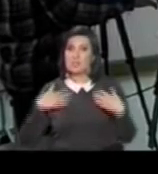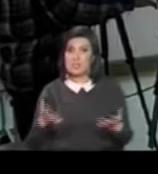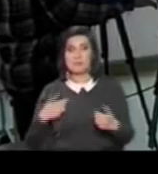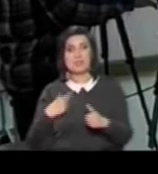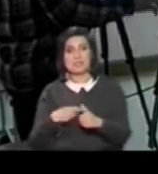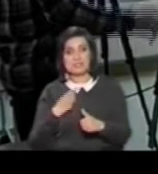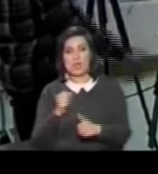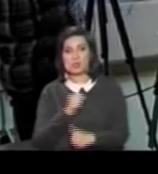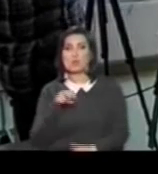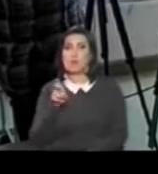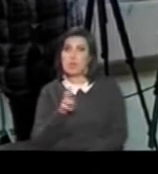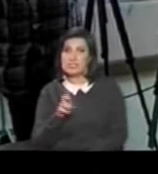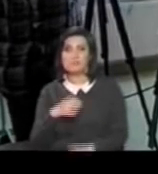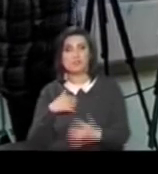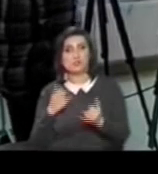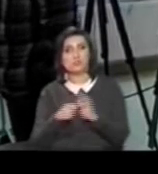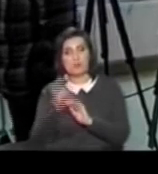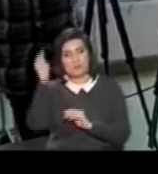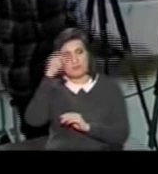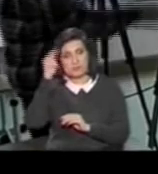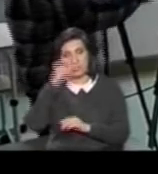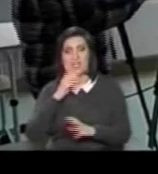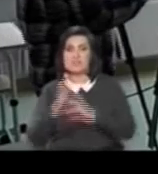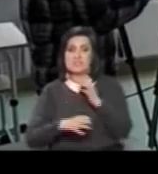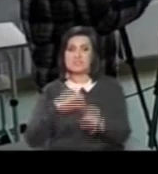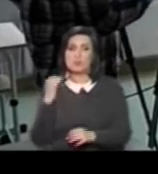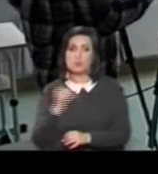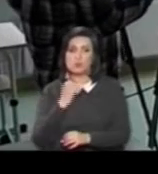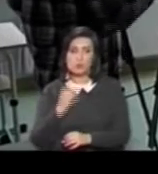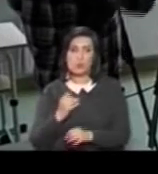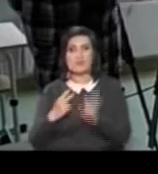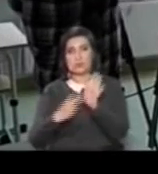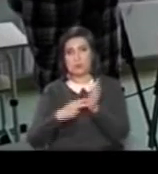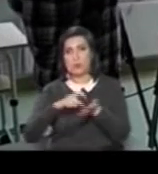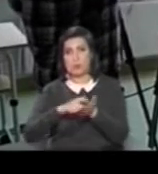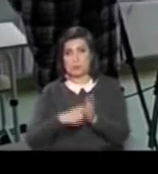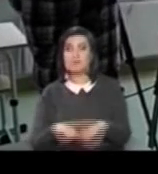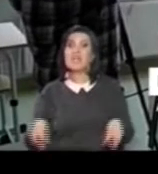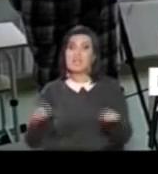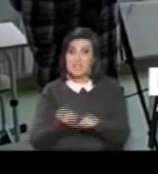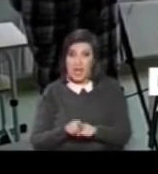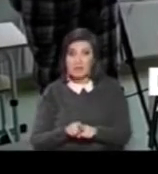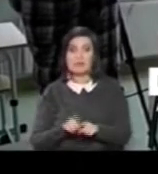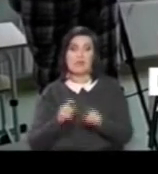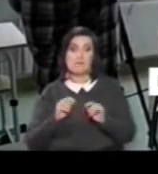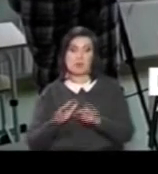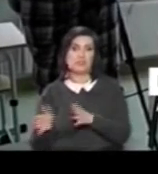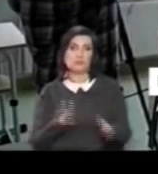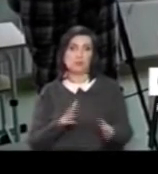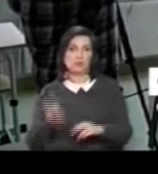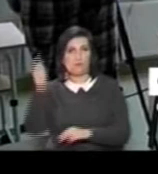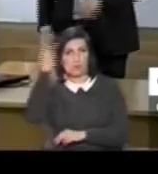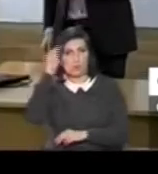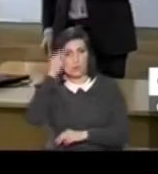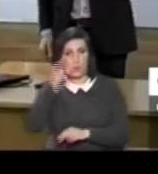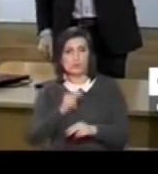Мене звати Артур Борисович, і сьогодні ми з вами вивчатимемо всесвітню історію у 7 класі. Саме так відбувається процес підготовки